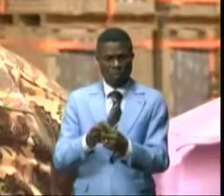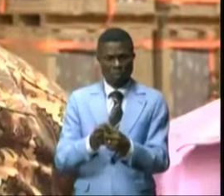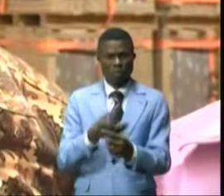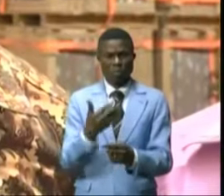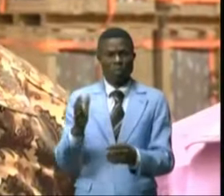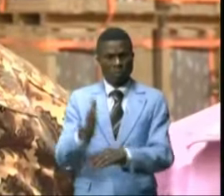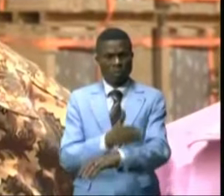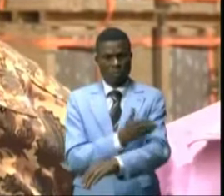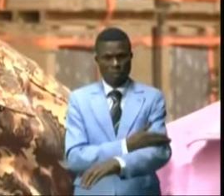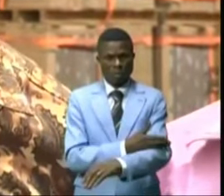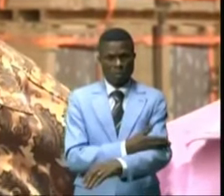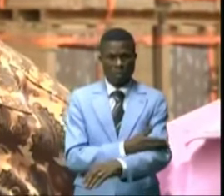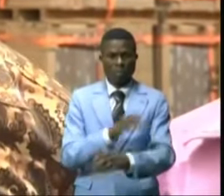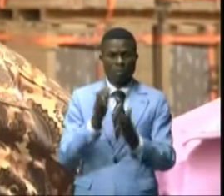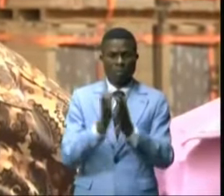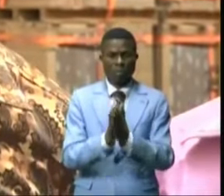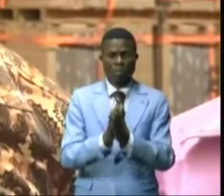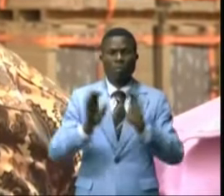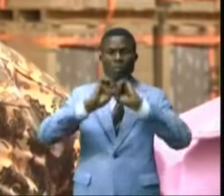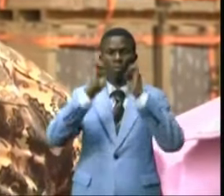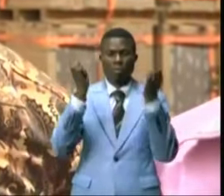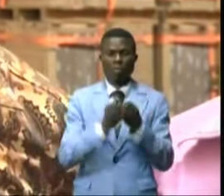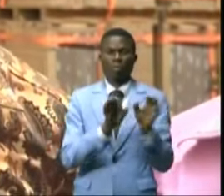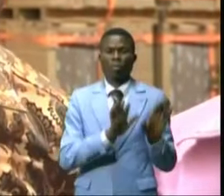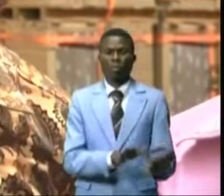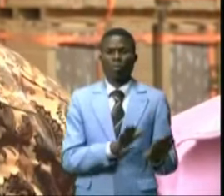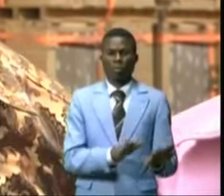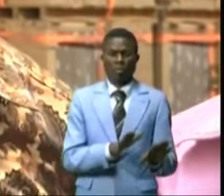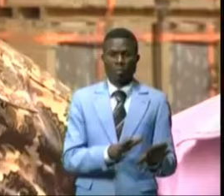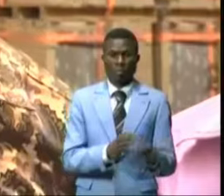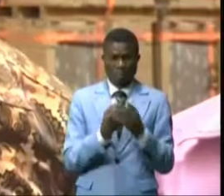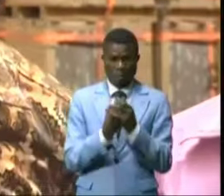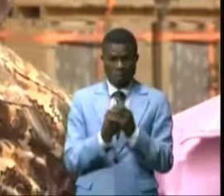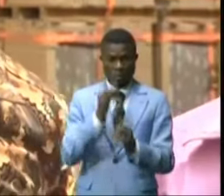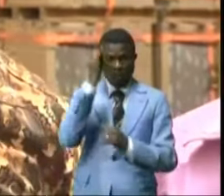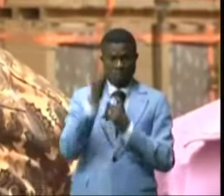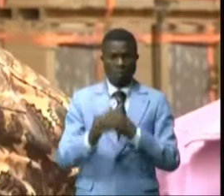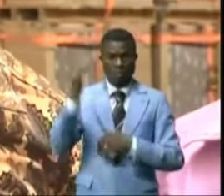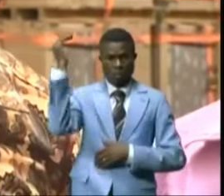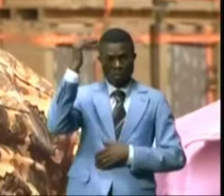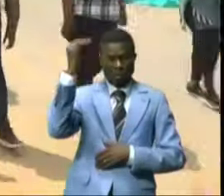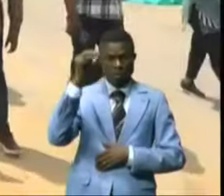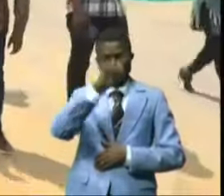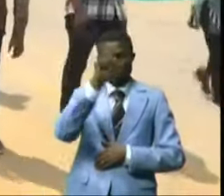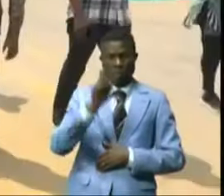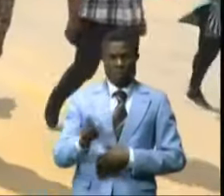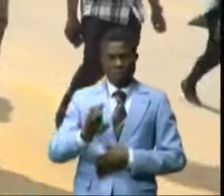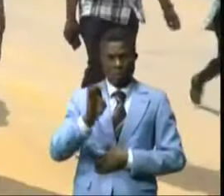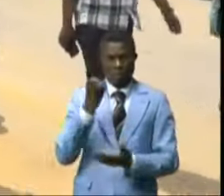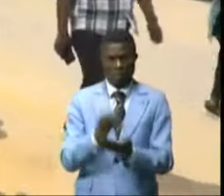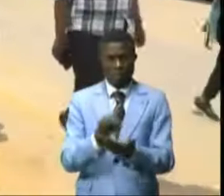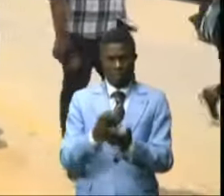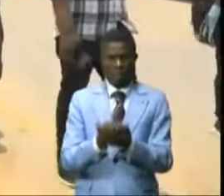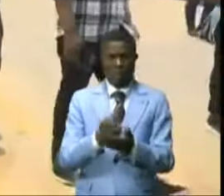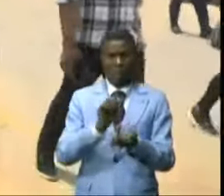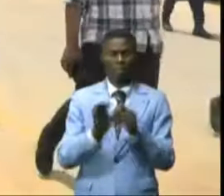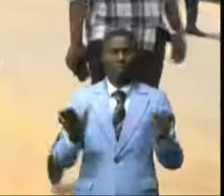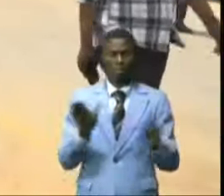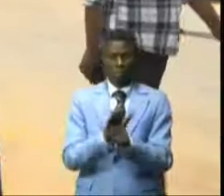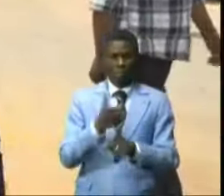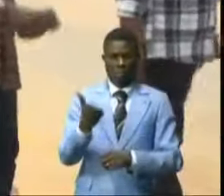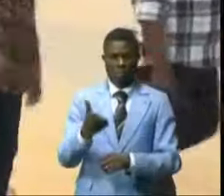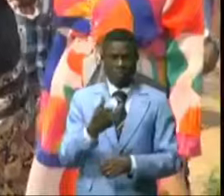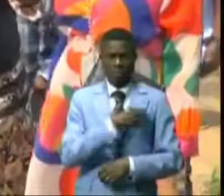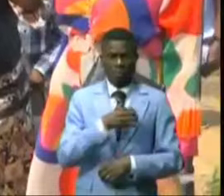d'avancer. Donc nous avons 10 d'entreprises qui sont attendues. Je crois que d'ici la fin de cette année ici, la zone économique spéciale ici sera vraiment remplie.